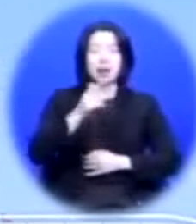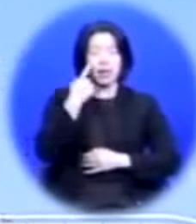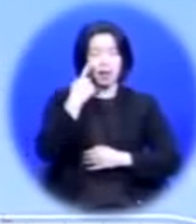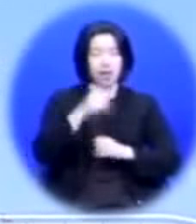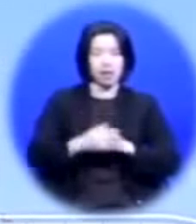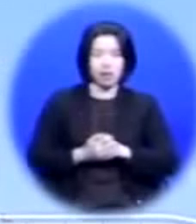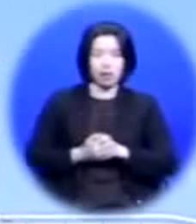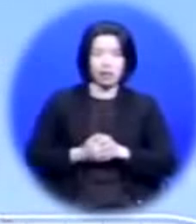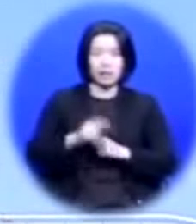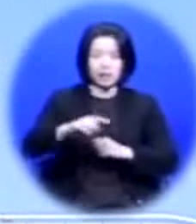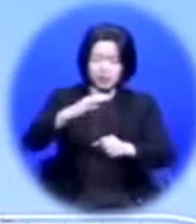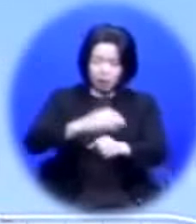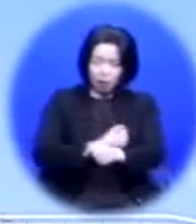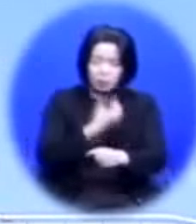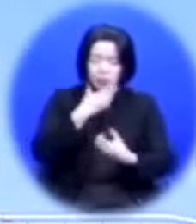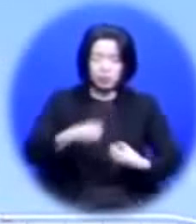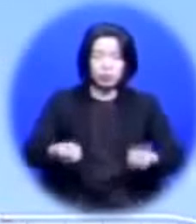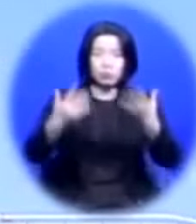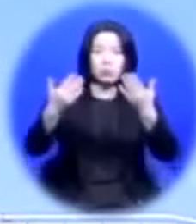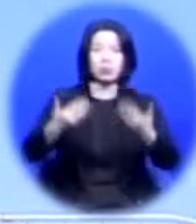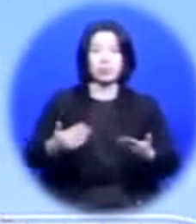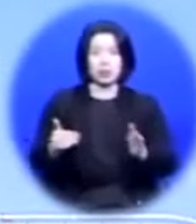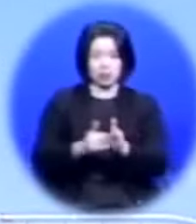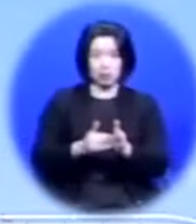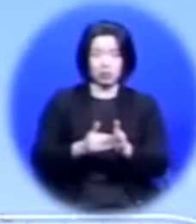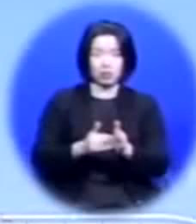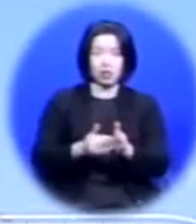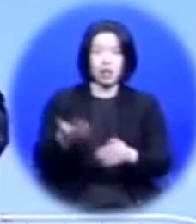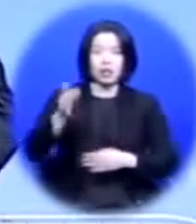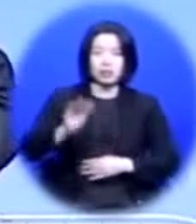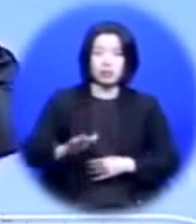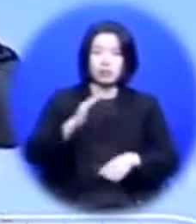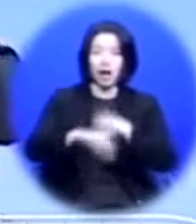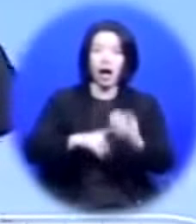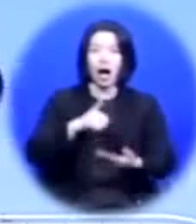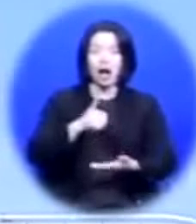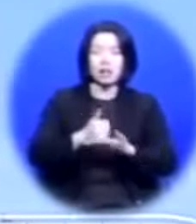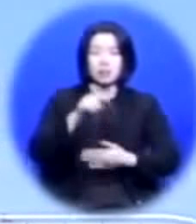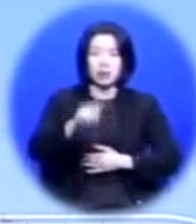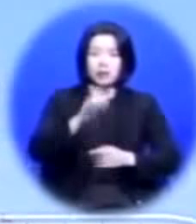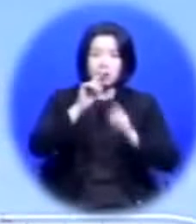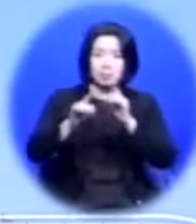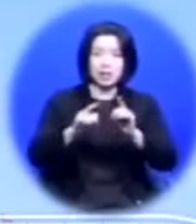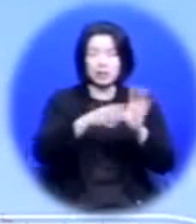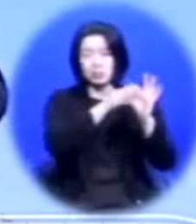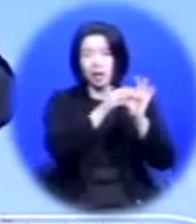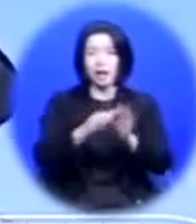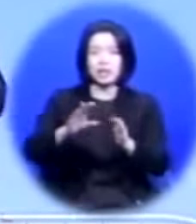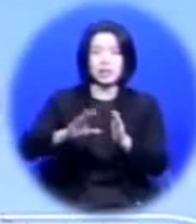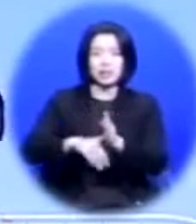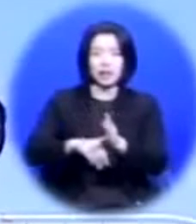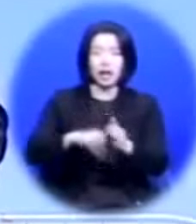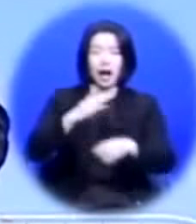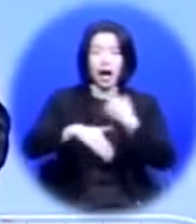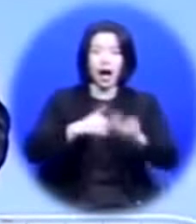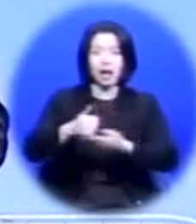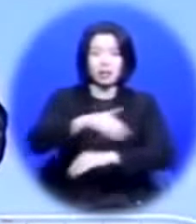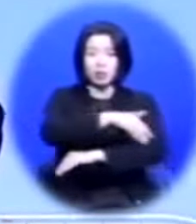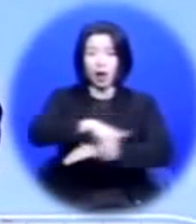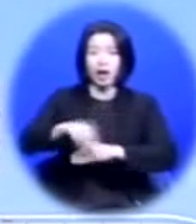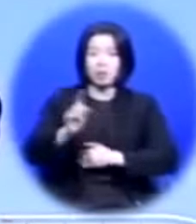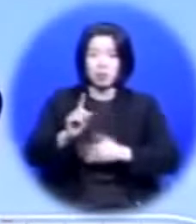이 엄청난 축복을 우리가 받았습니다 그런데 하나님께서 그 말씀을 하시면서 하나님이 의도하신